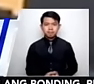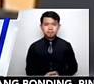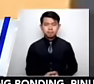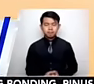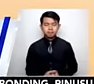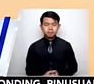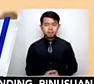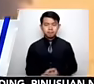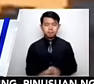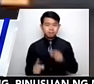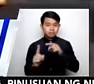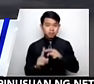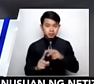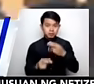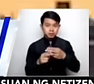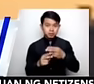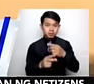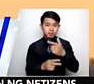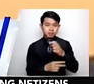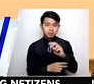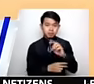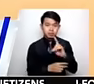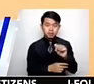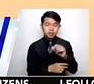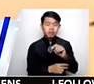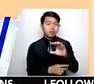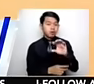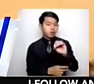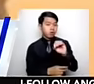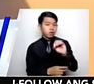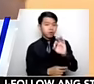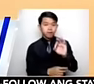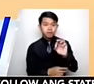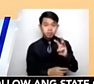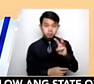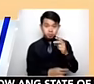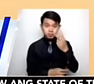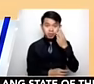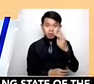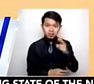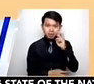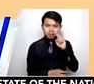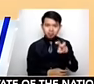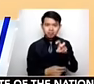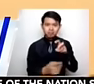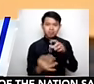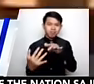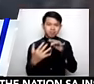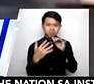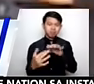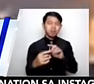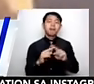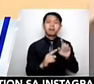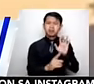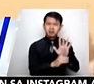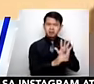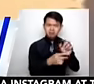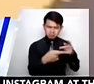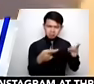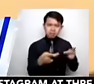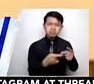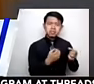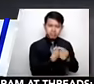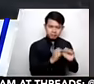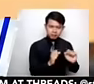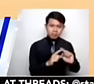Glenda at kanyang kasama sa mga nakasaksi ng bakbakan ligtas naman daw sa lugar nila Pero tanaw ang makapal na